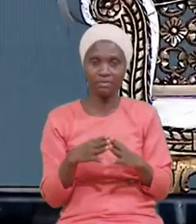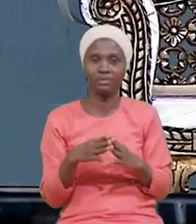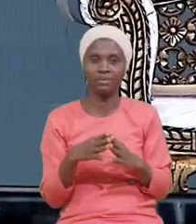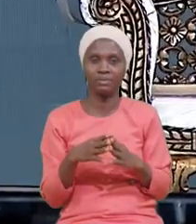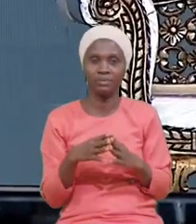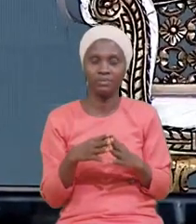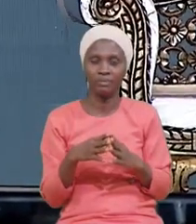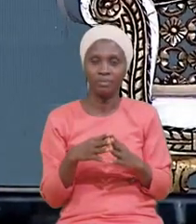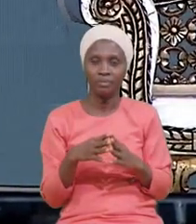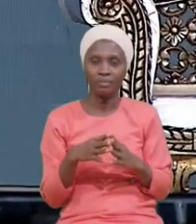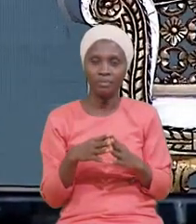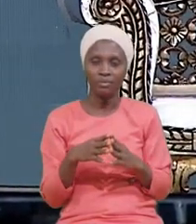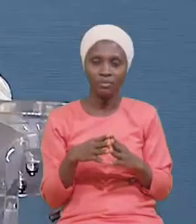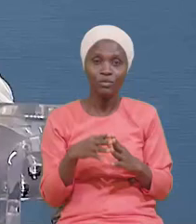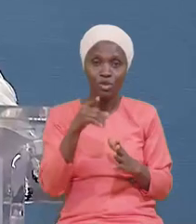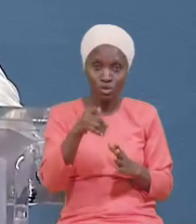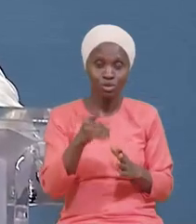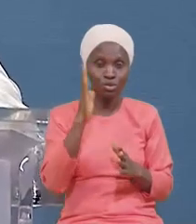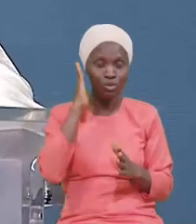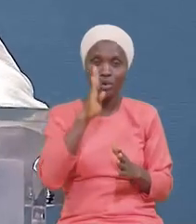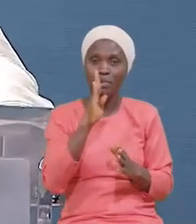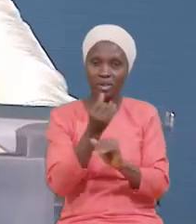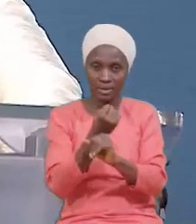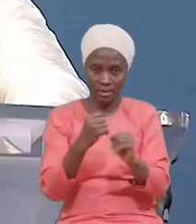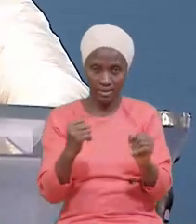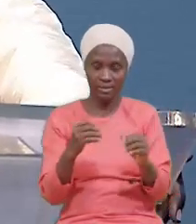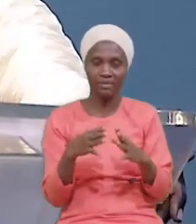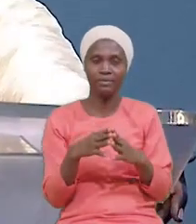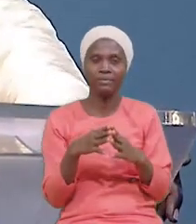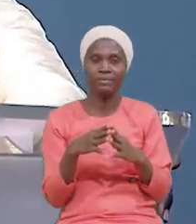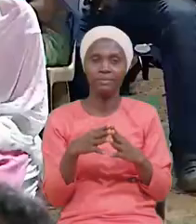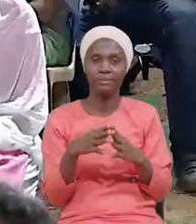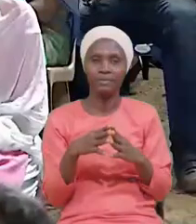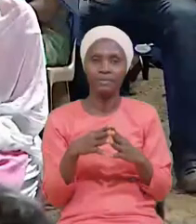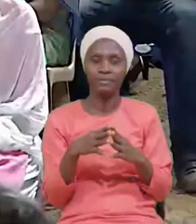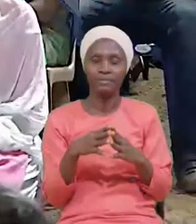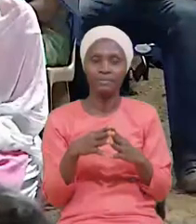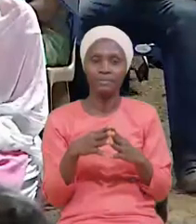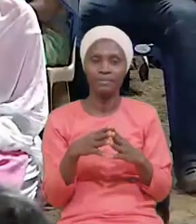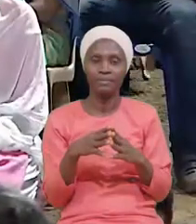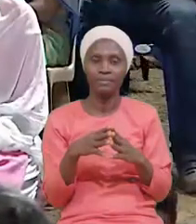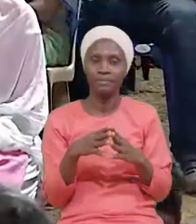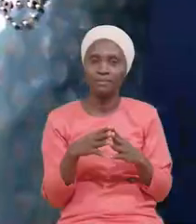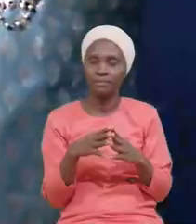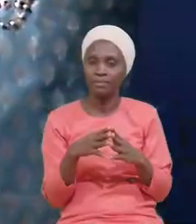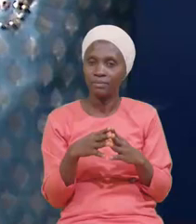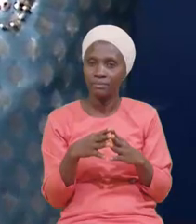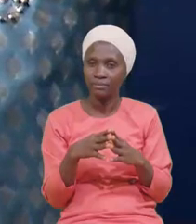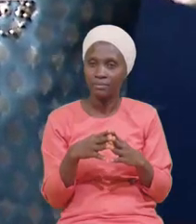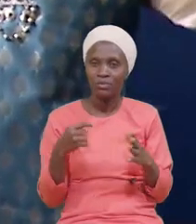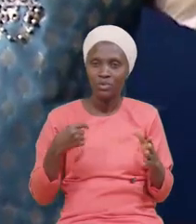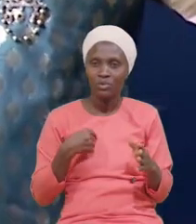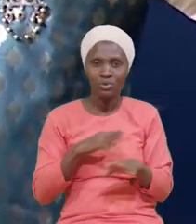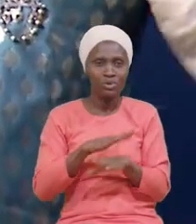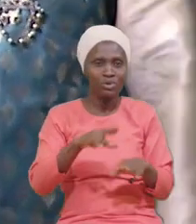మీరు రక్షింపబడతారు దౌ షాల్ట్ be saved meeru rakshimpabadataru we don't need to go to a